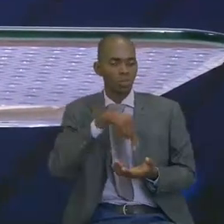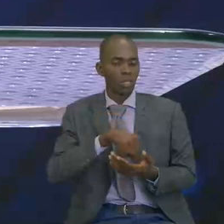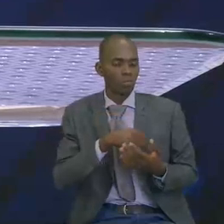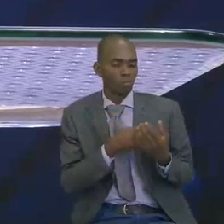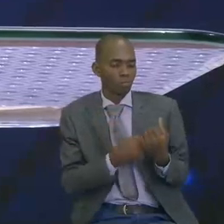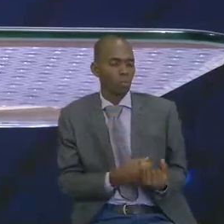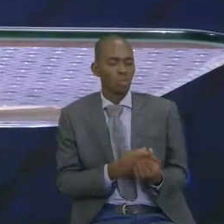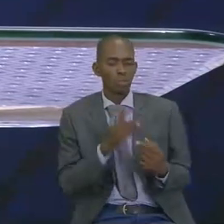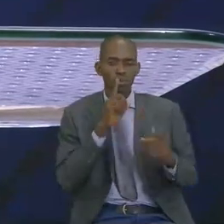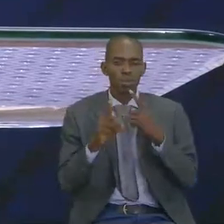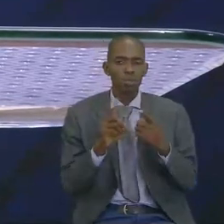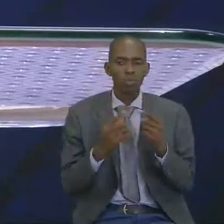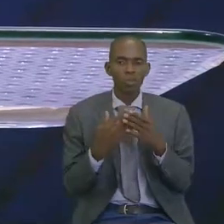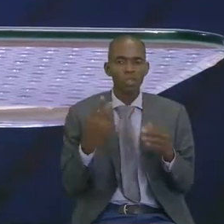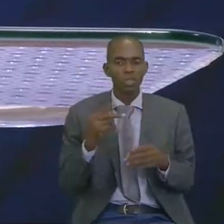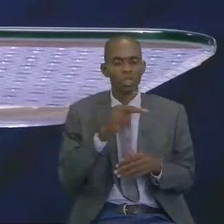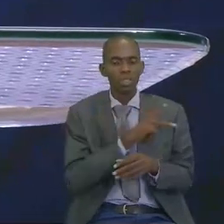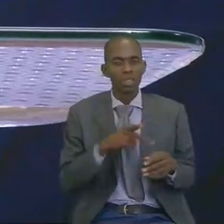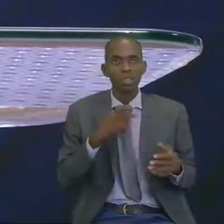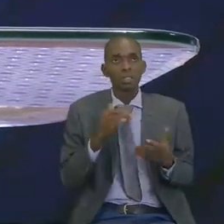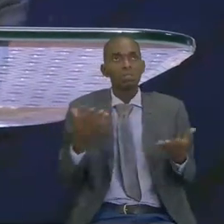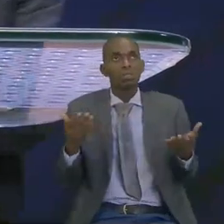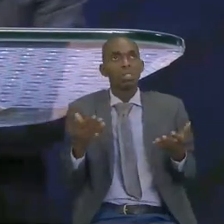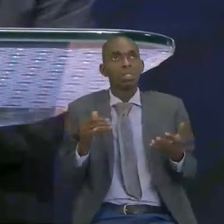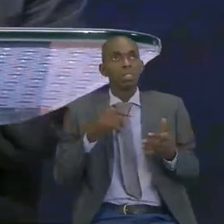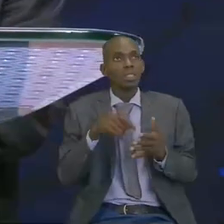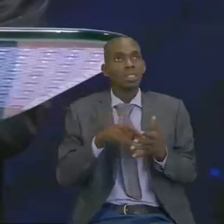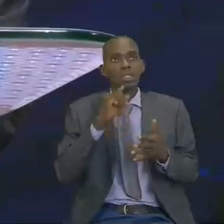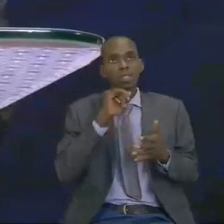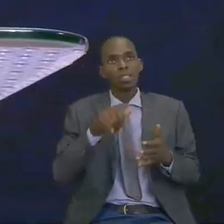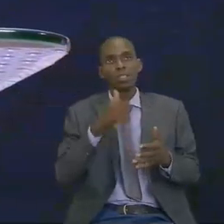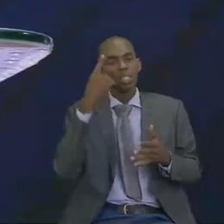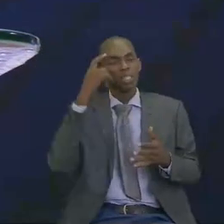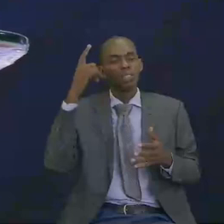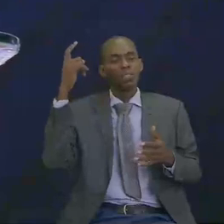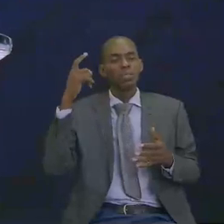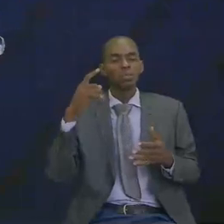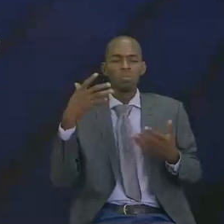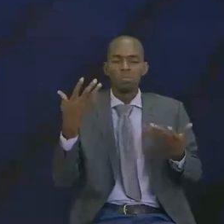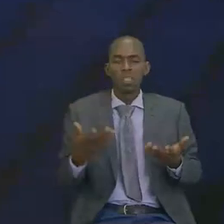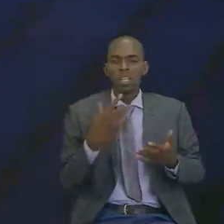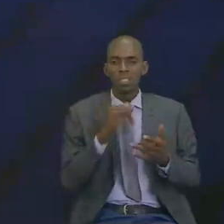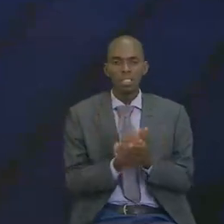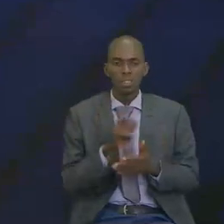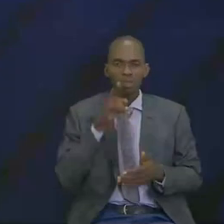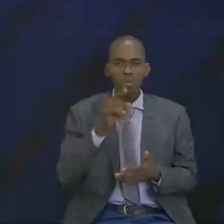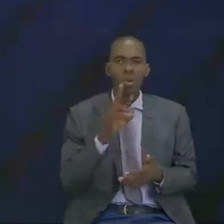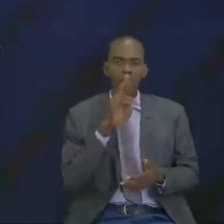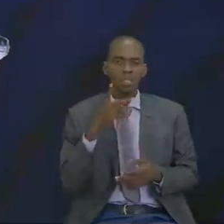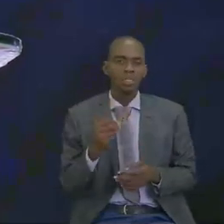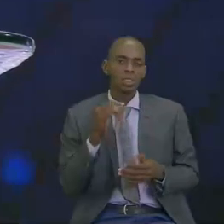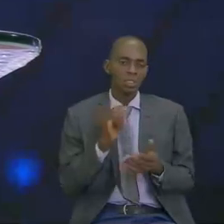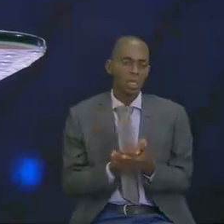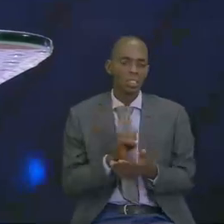voici une autre révélation pour lui dire que toi, tu es ce roi-là, un roi, et nous